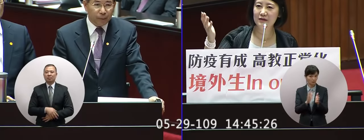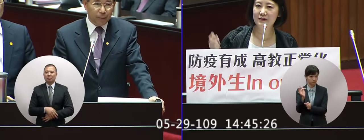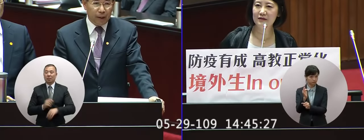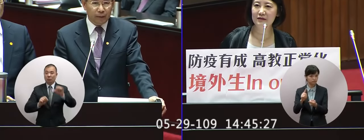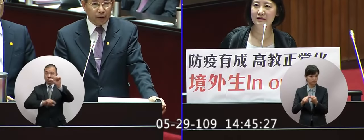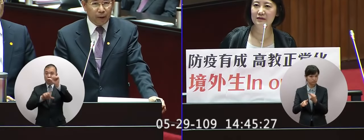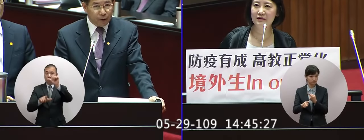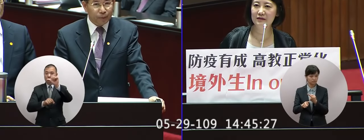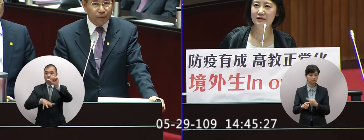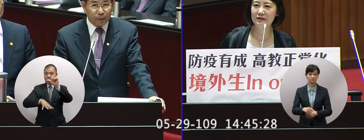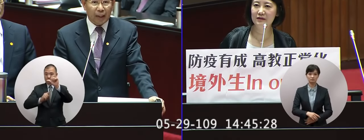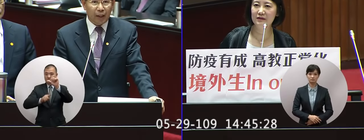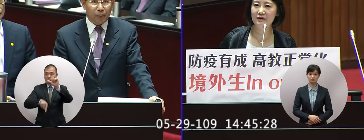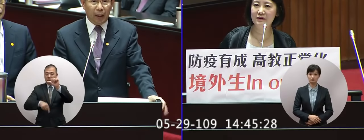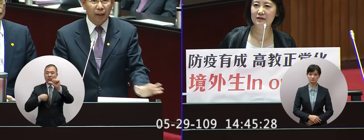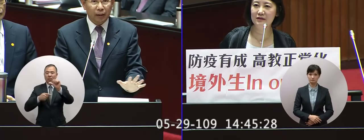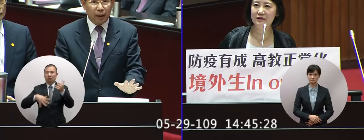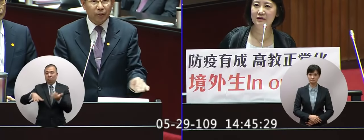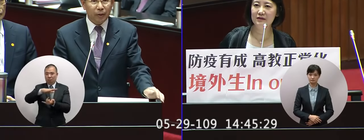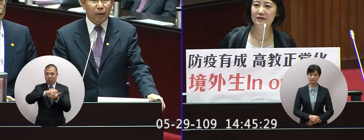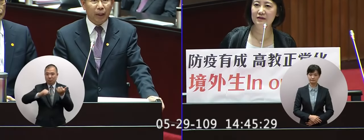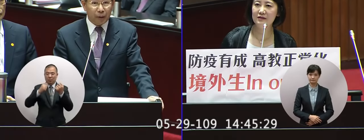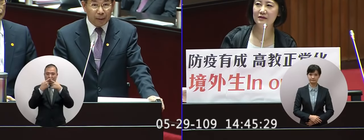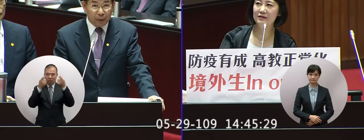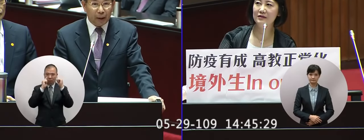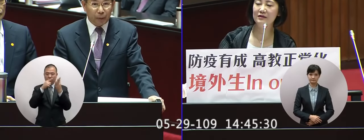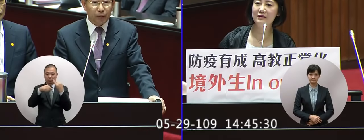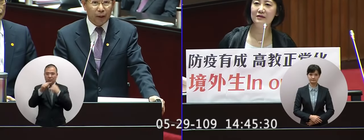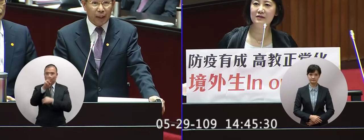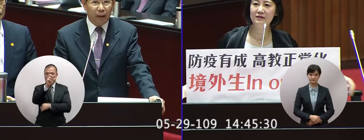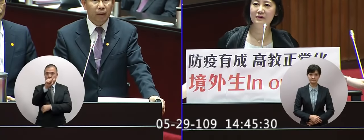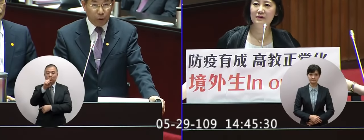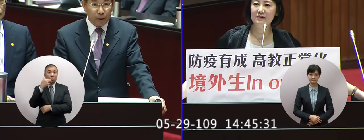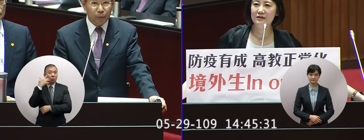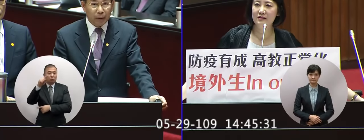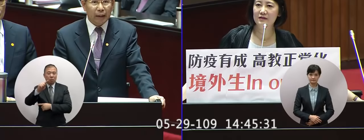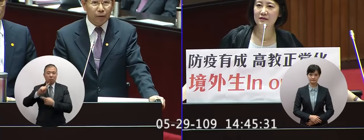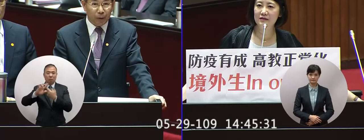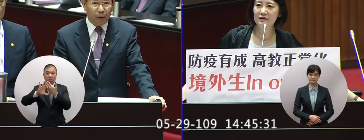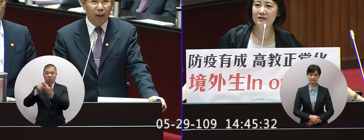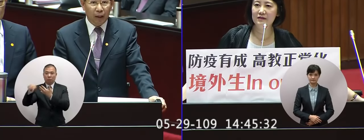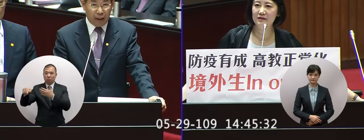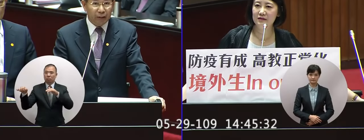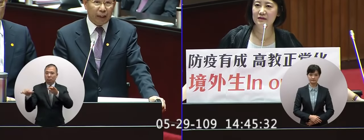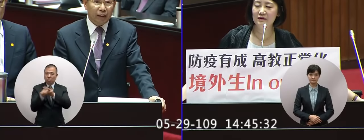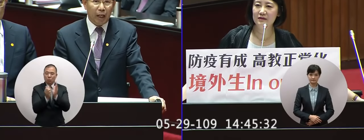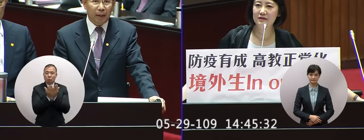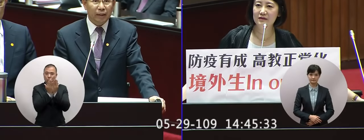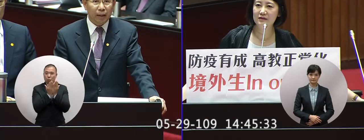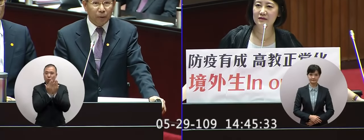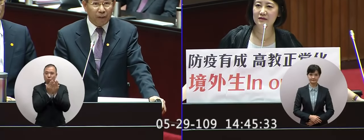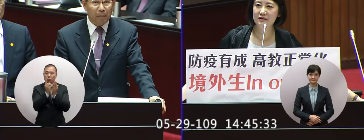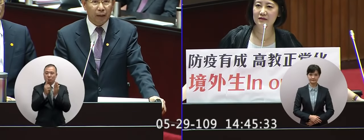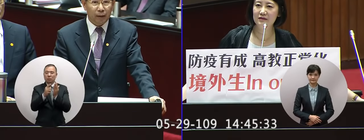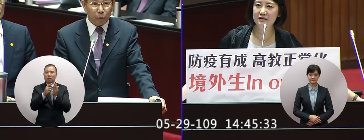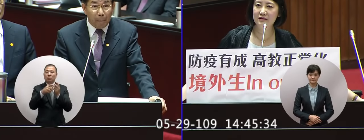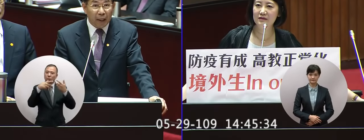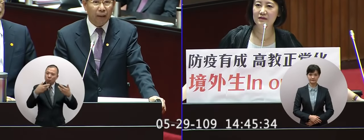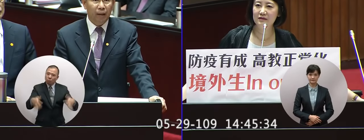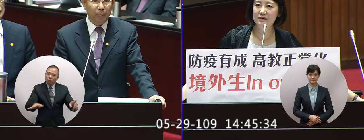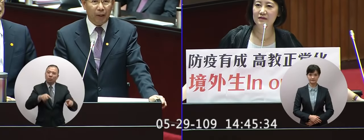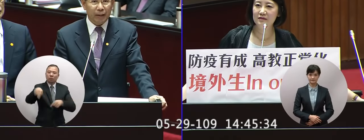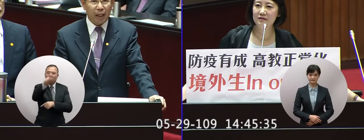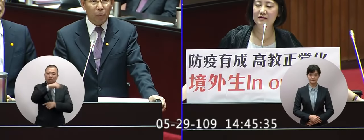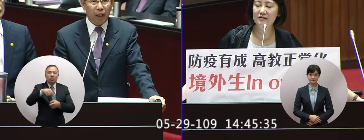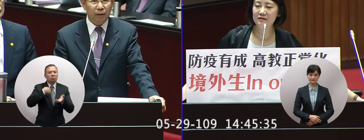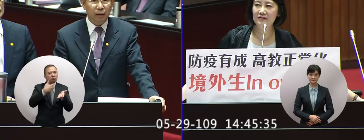月初我们有25所大学啊招收境外学生比较多的学校，我们逐一的去了解他们在做方面的准